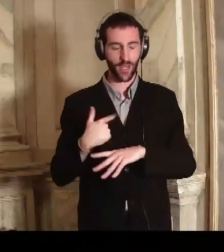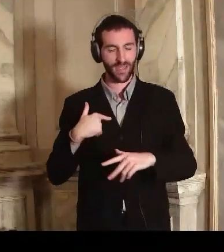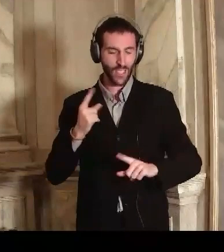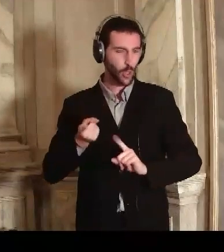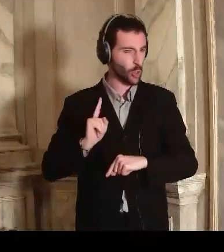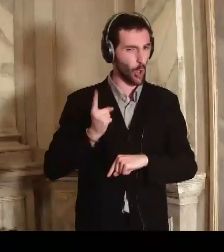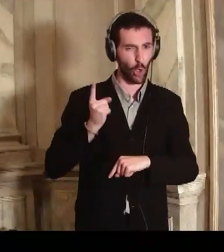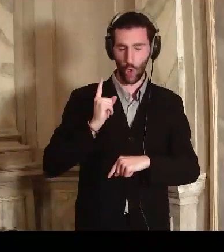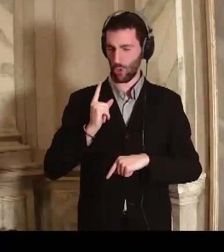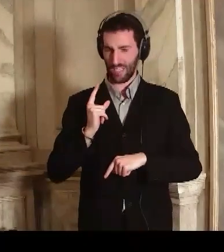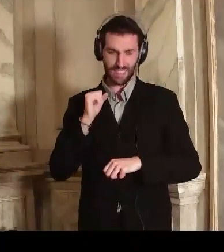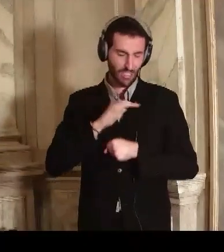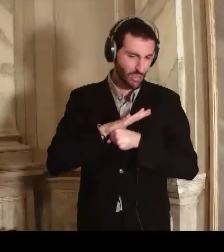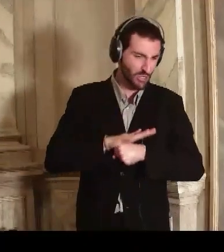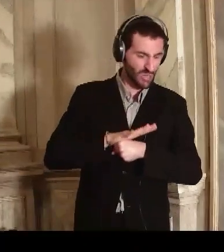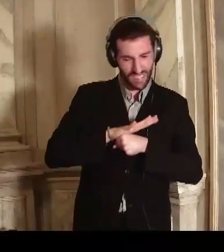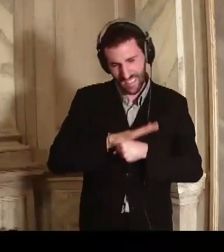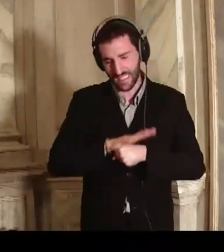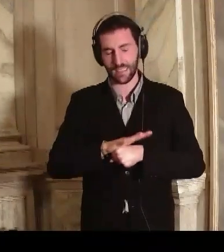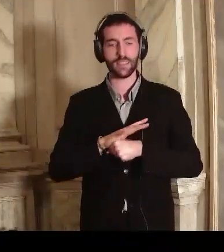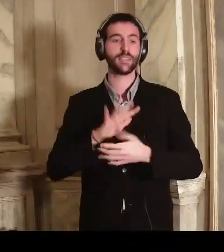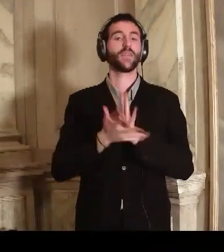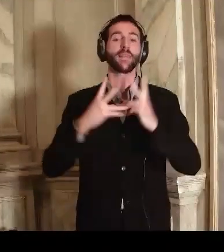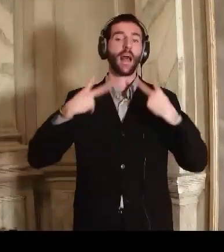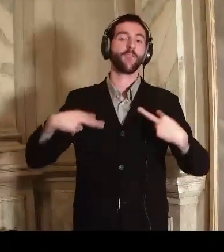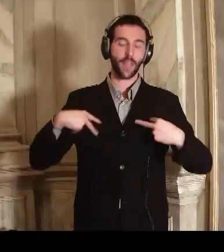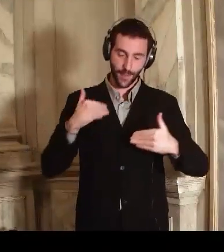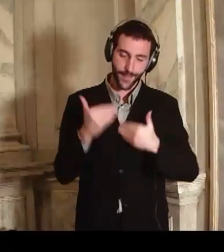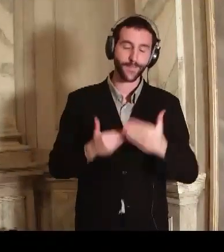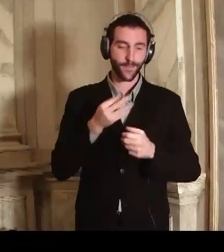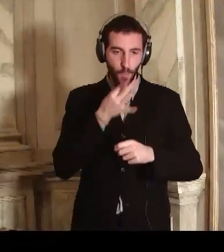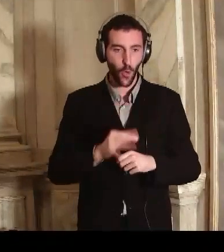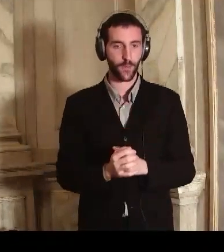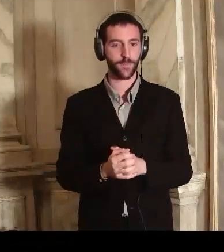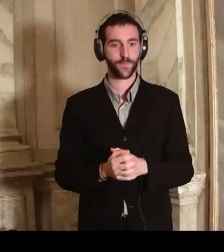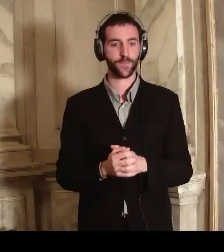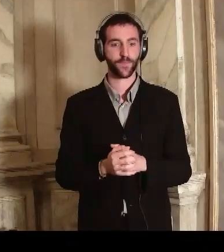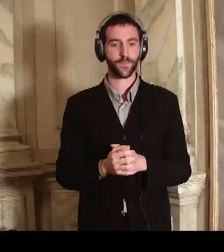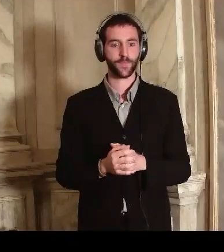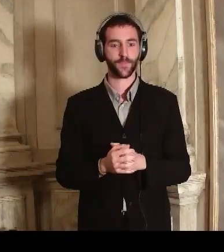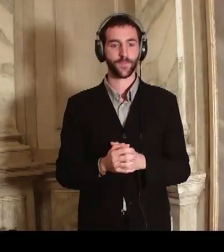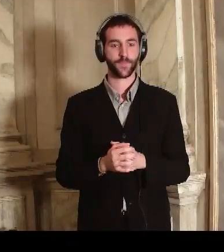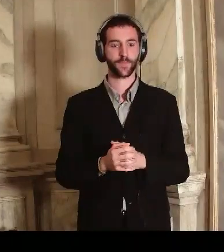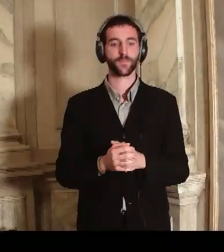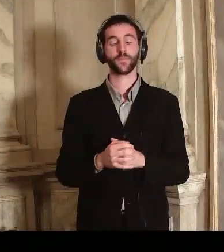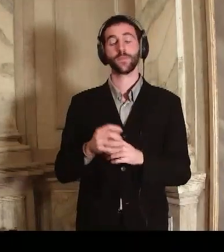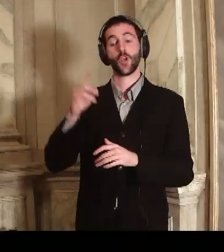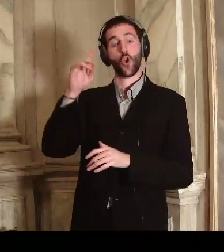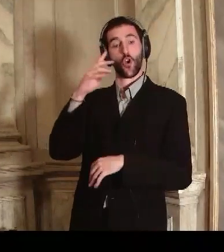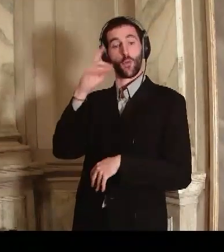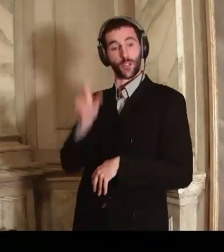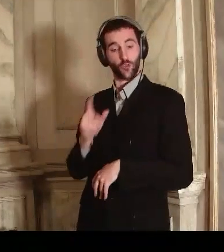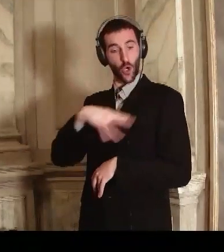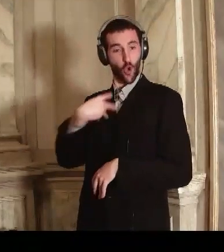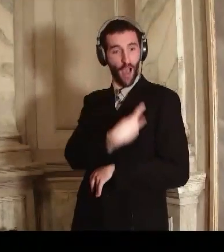sofferenza per rendere l'esistenza più sopportabile. Fluid Horizons è la creazione della croata Morana